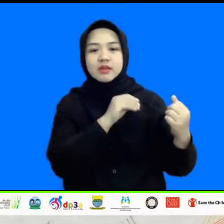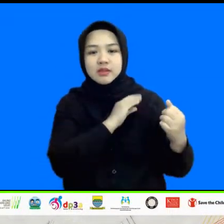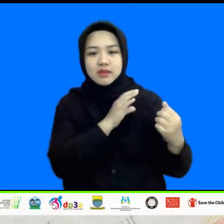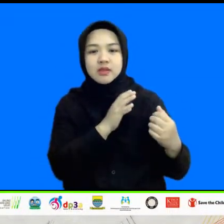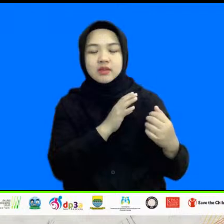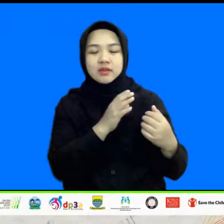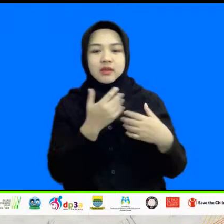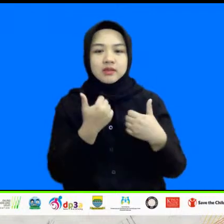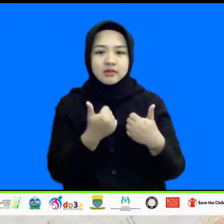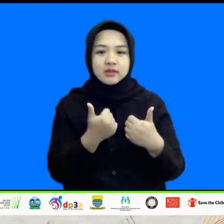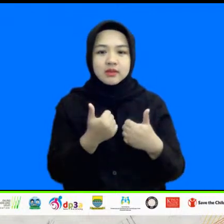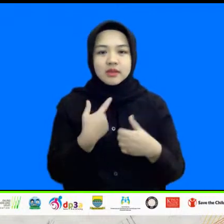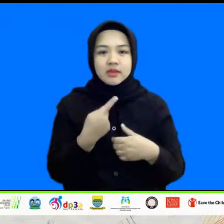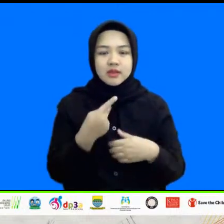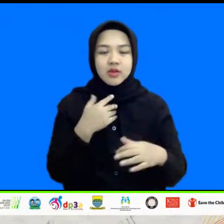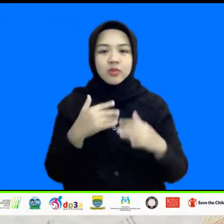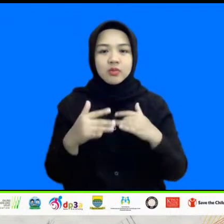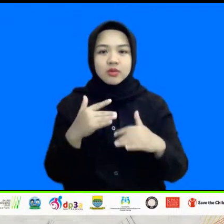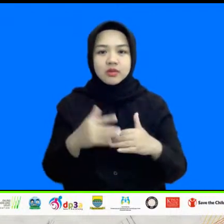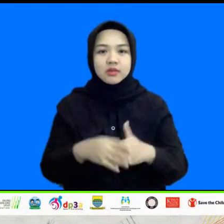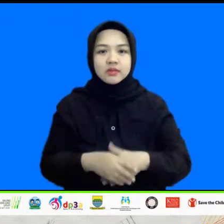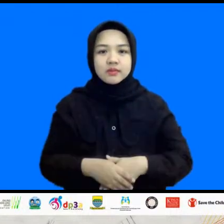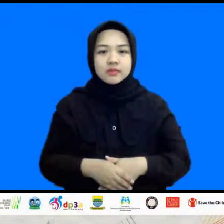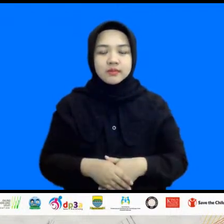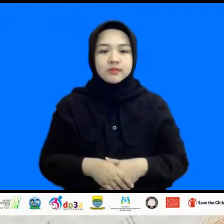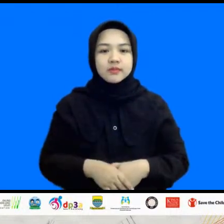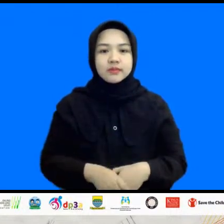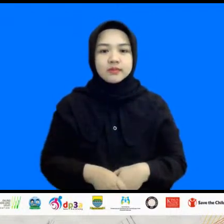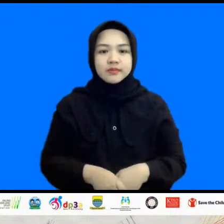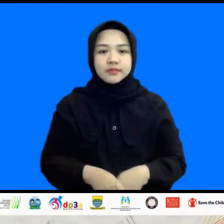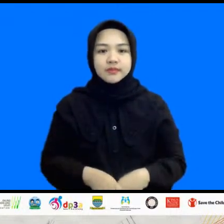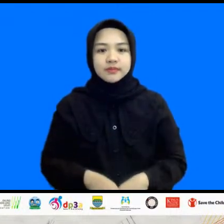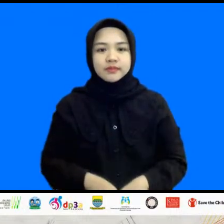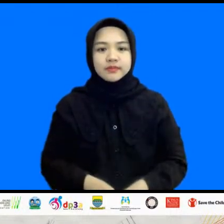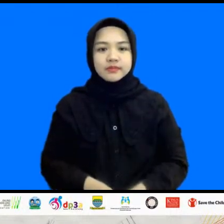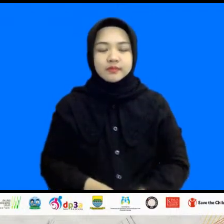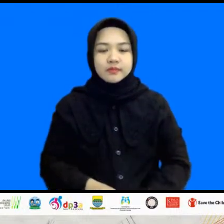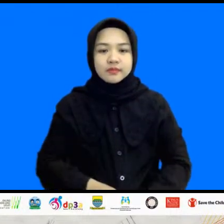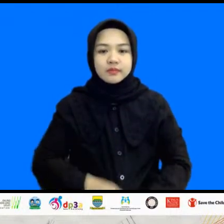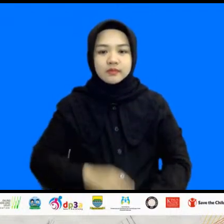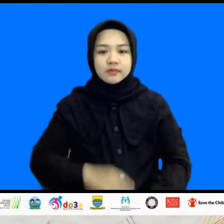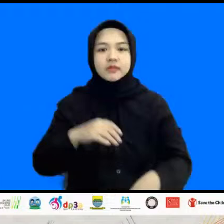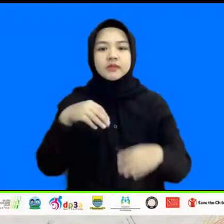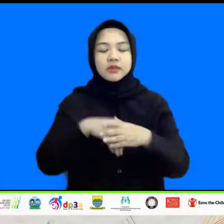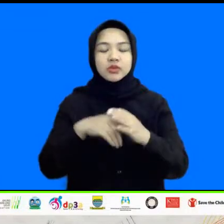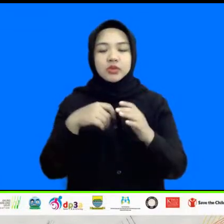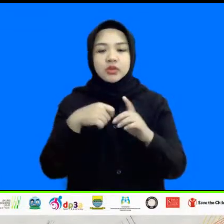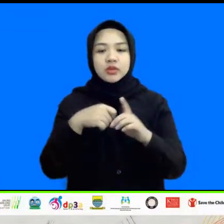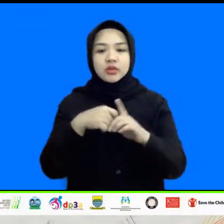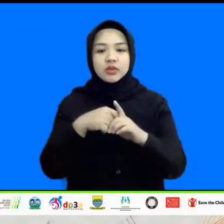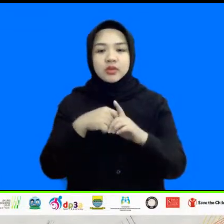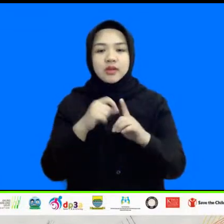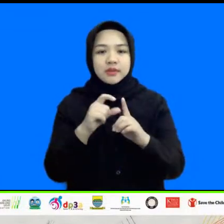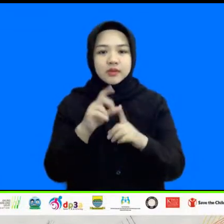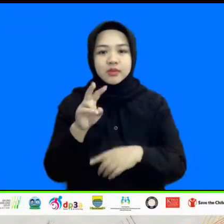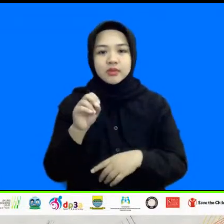itu kita kita akomodir ya. Gitu. Ya, Masuk apresiasi, di RKPD tahun 2025 nanti.